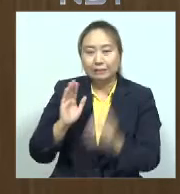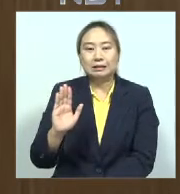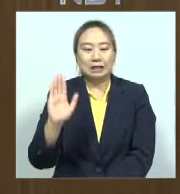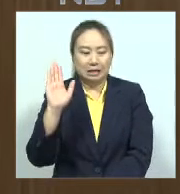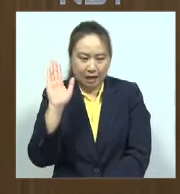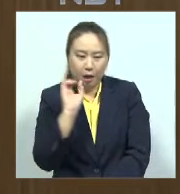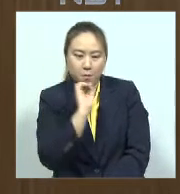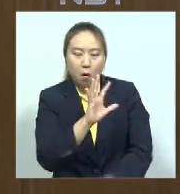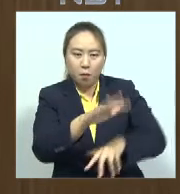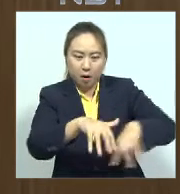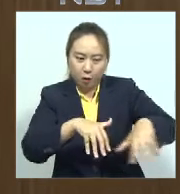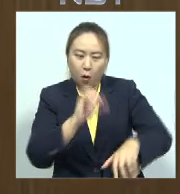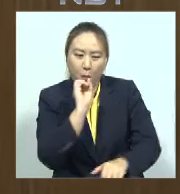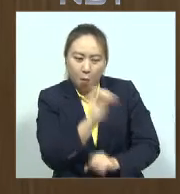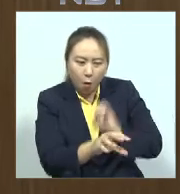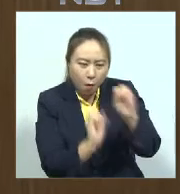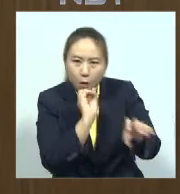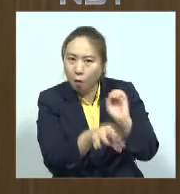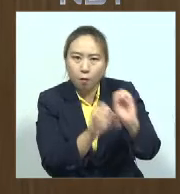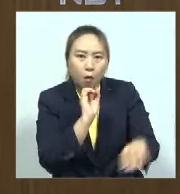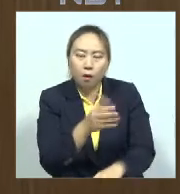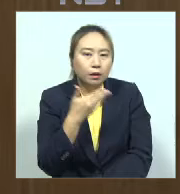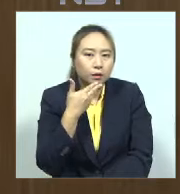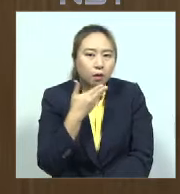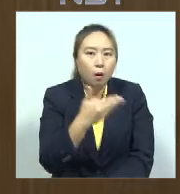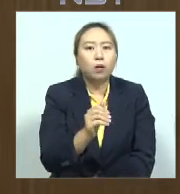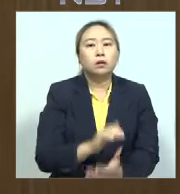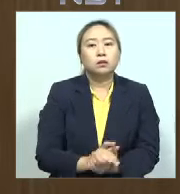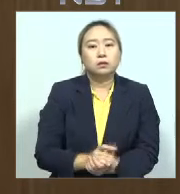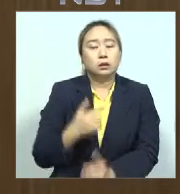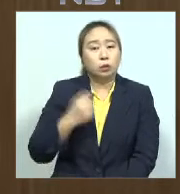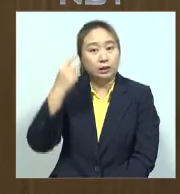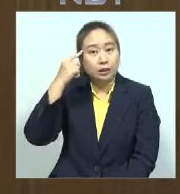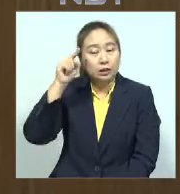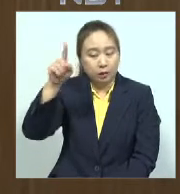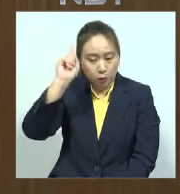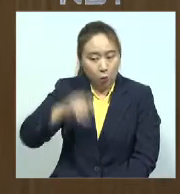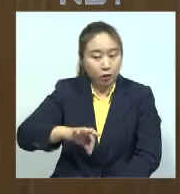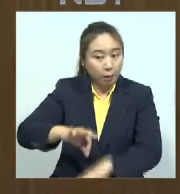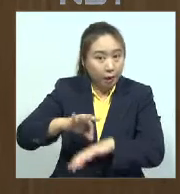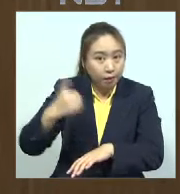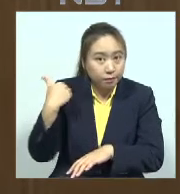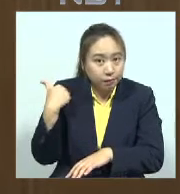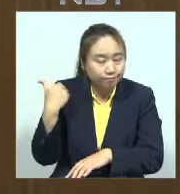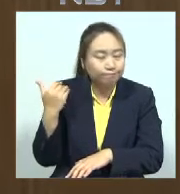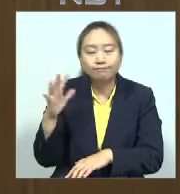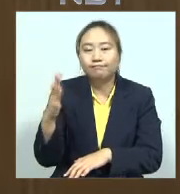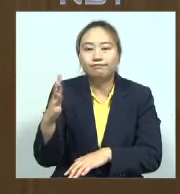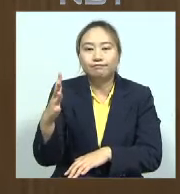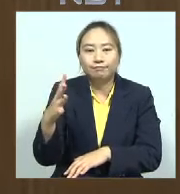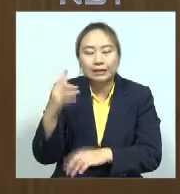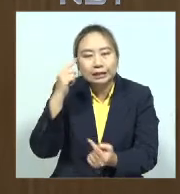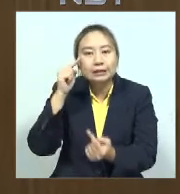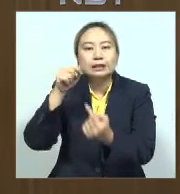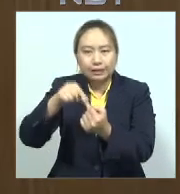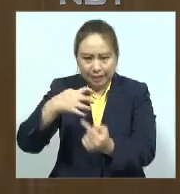ม่พี่น้องมาโดยตลอดเราไม่ได้คำนึงถึงว่าจะต้องมีฝ่ายบริหารหรือไม่เป็นแต่เพียงต้องการให้แก้ปัญหา